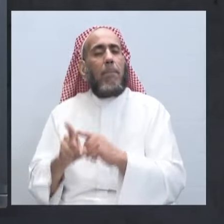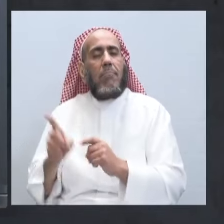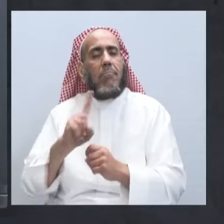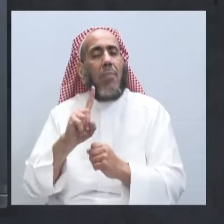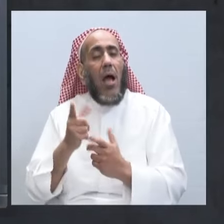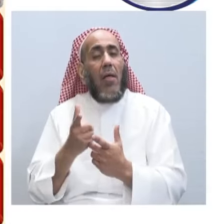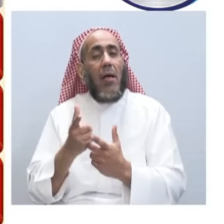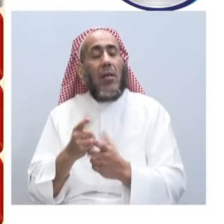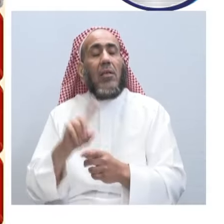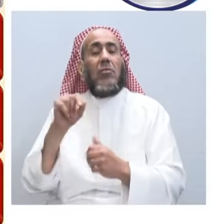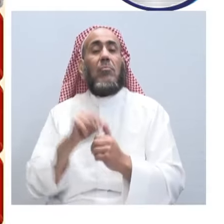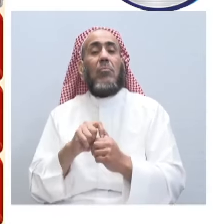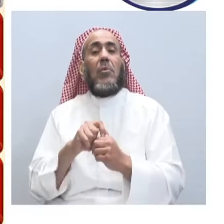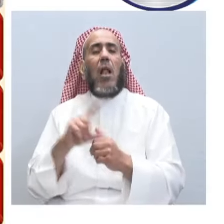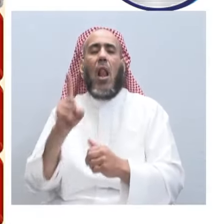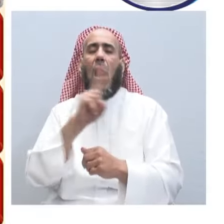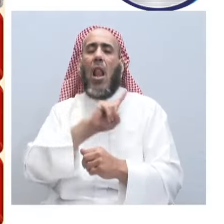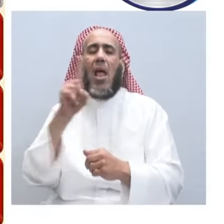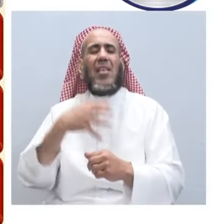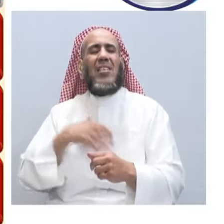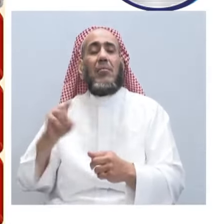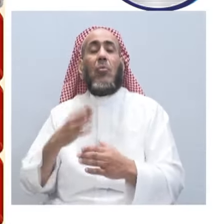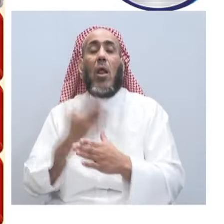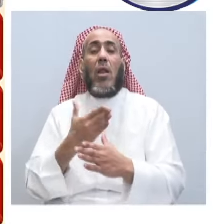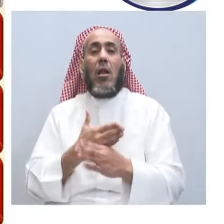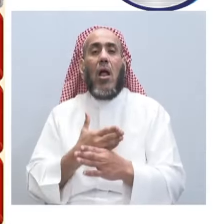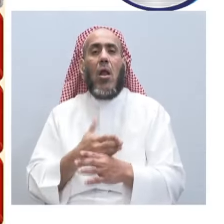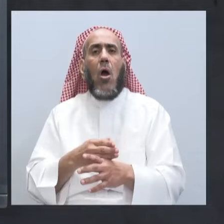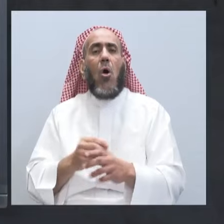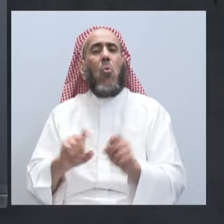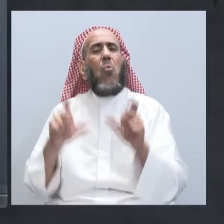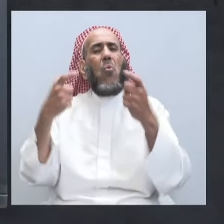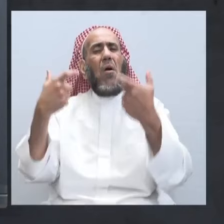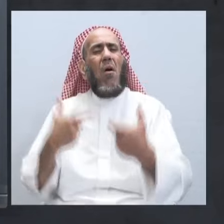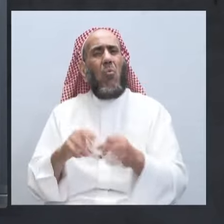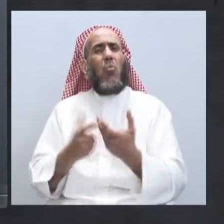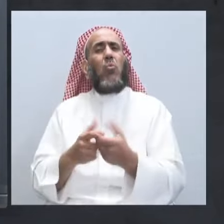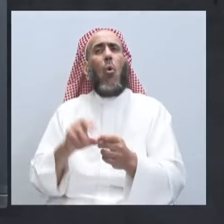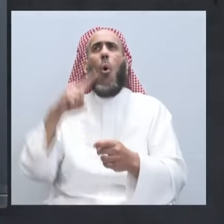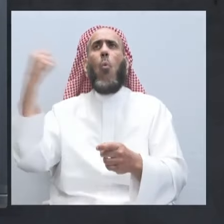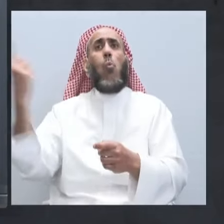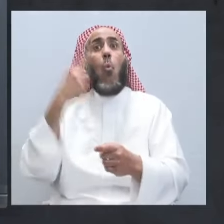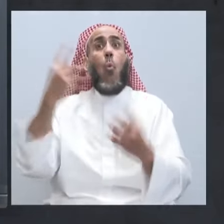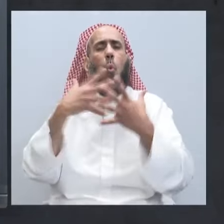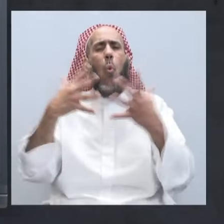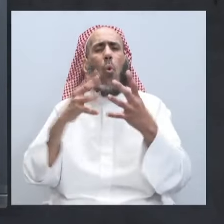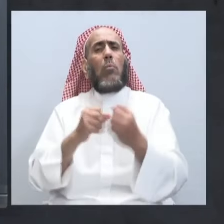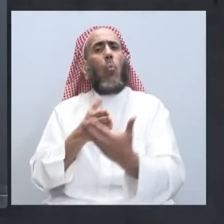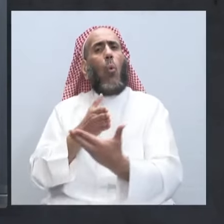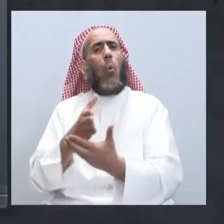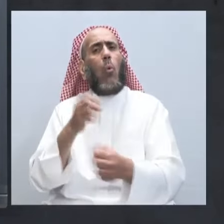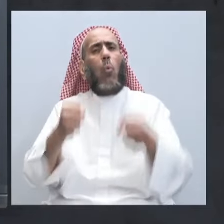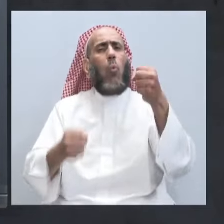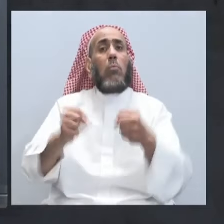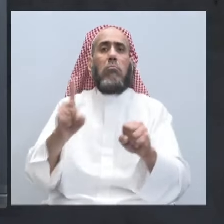هذا احسنتم ليس بتطير لانه احتراز العاصفه شديده وهو لا يستطيع ان يقود